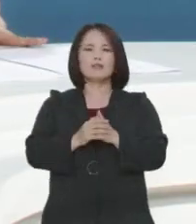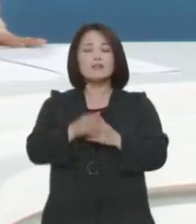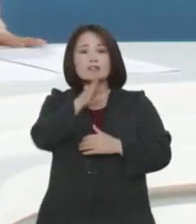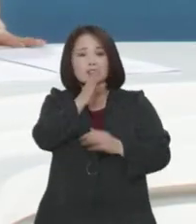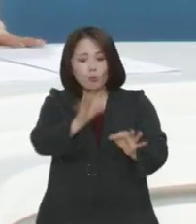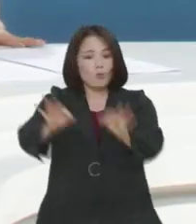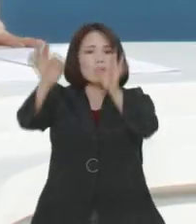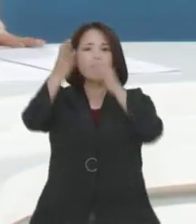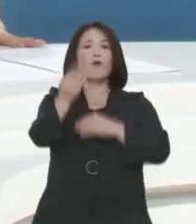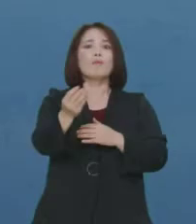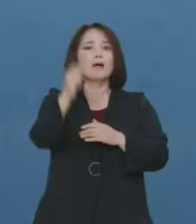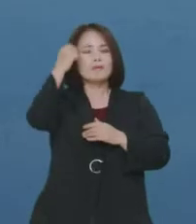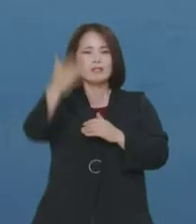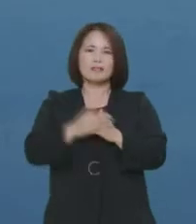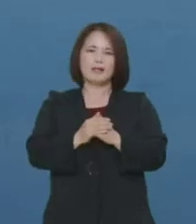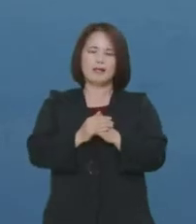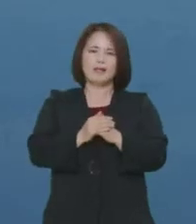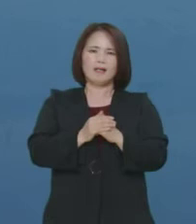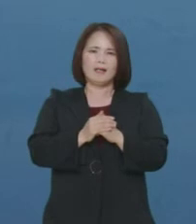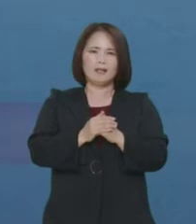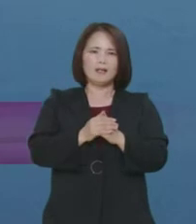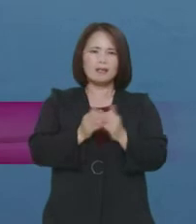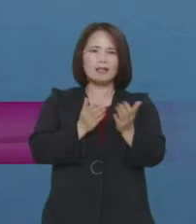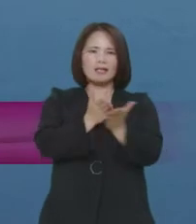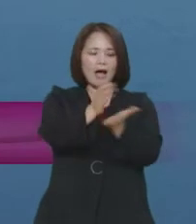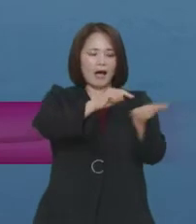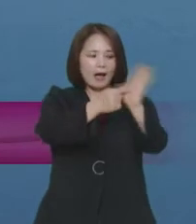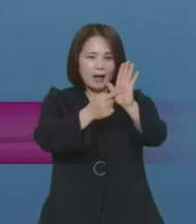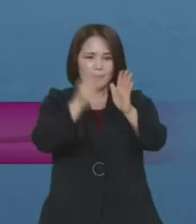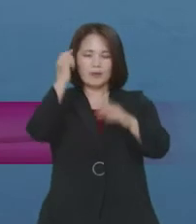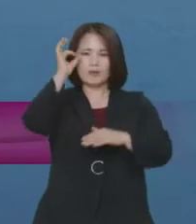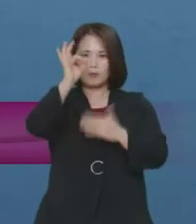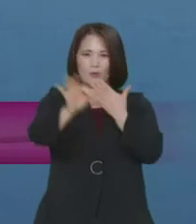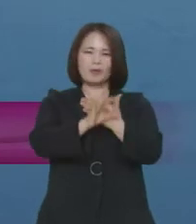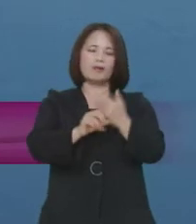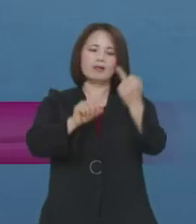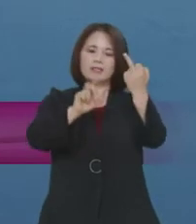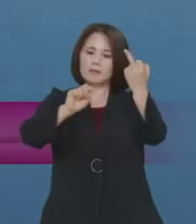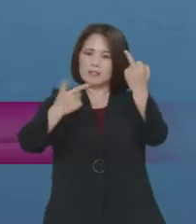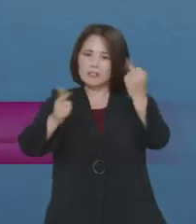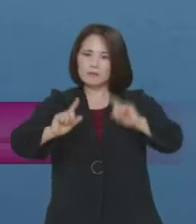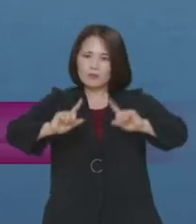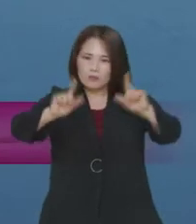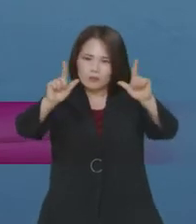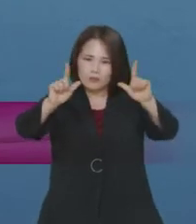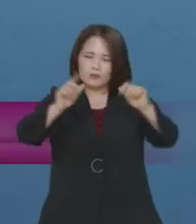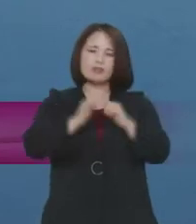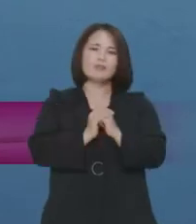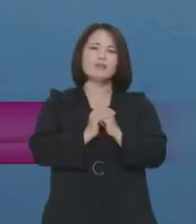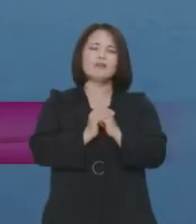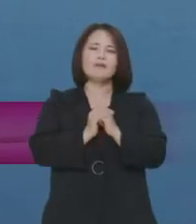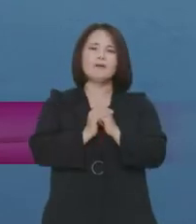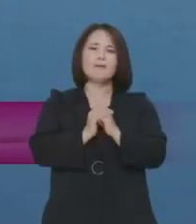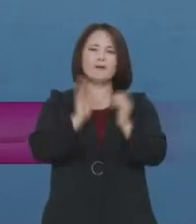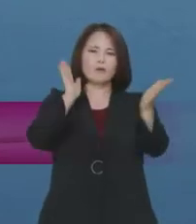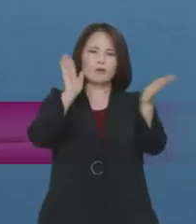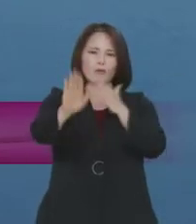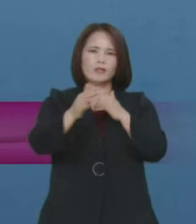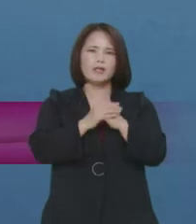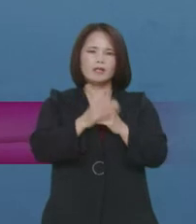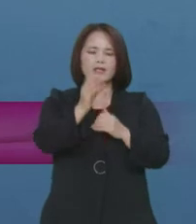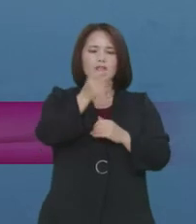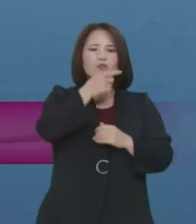씁니까 한국 감 조건 이내로 원칙과 통계를 보면 12 16 부동 선우 좌측 8대 이후에 아 영어